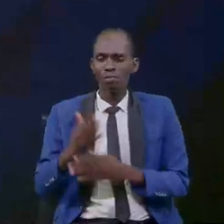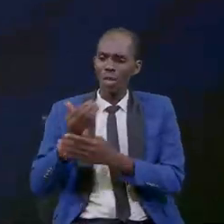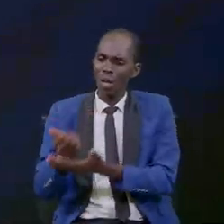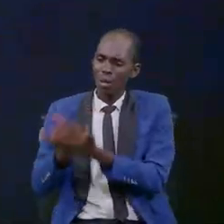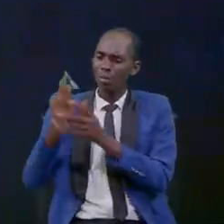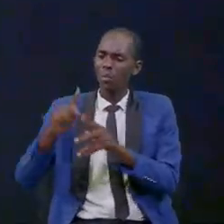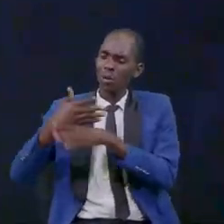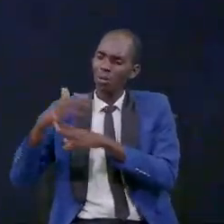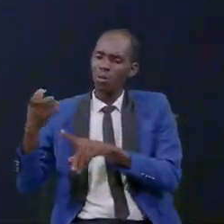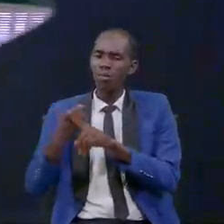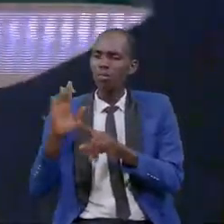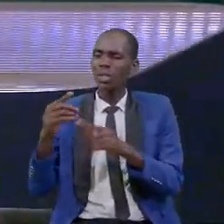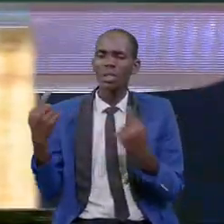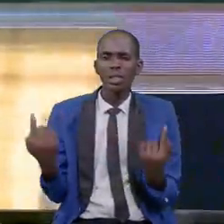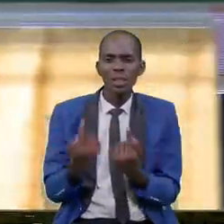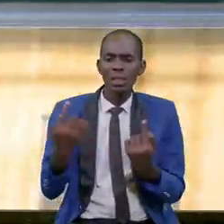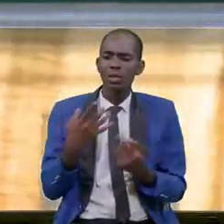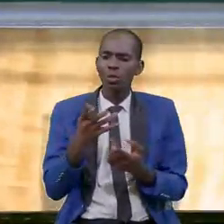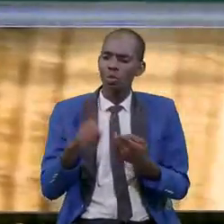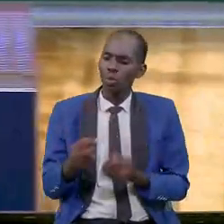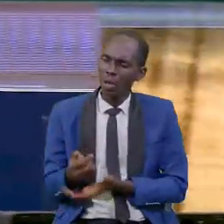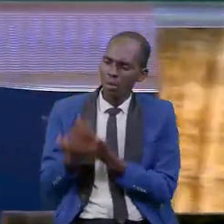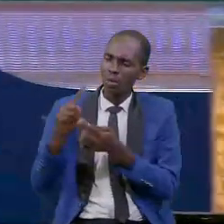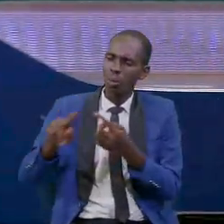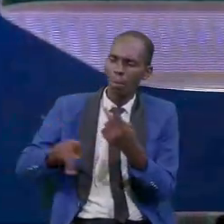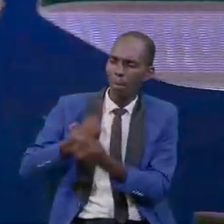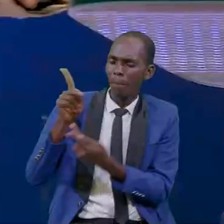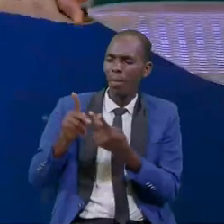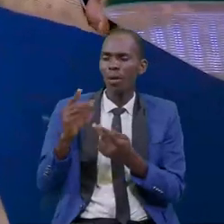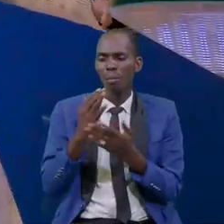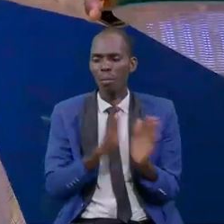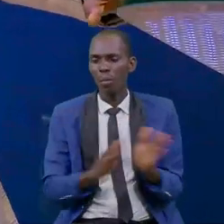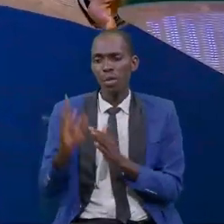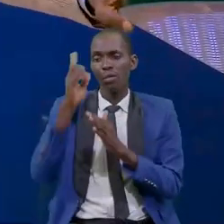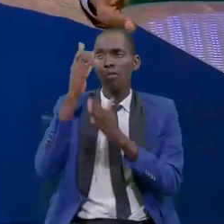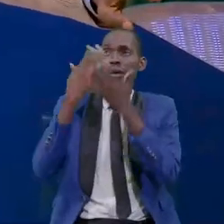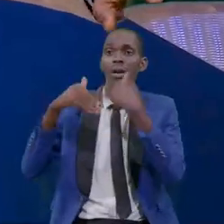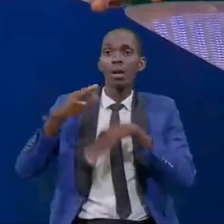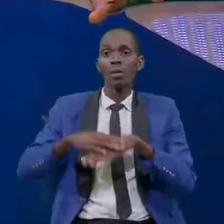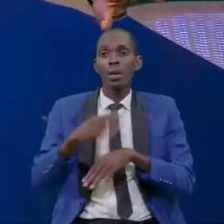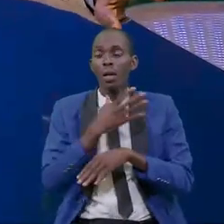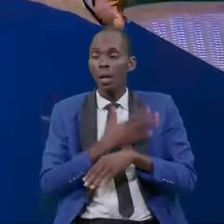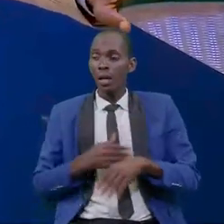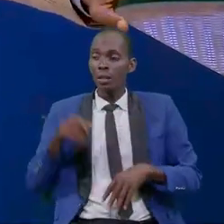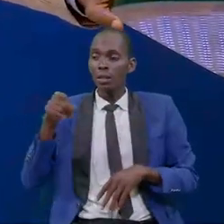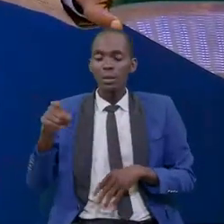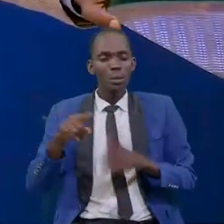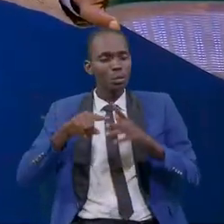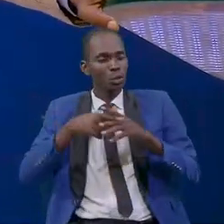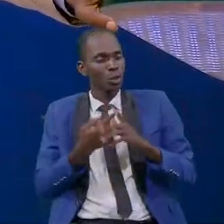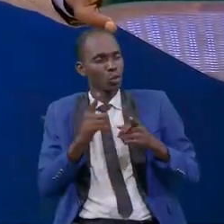péché, de leur dépravation. Alors, nous voulons les perfectionner pour l'avènement du Seigneur. Et au